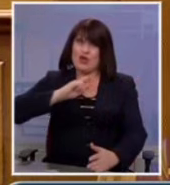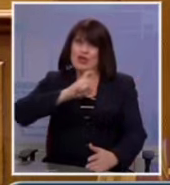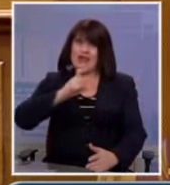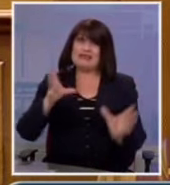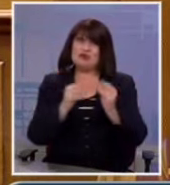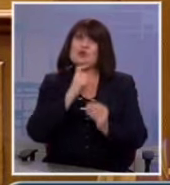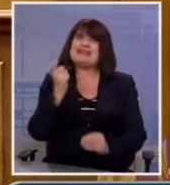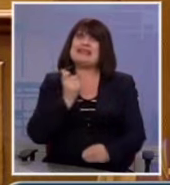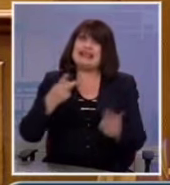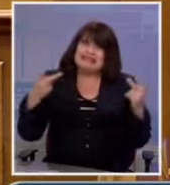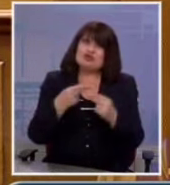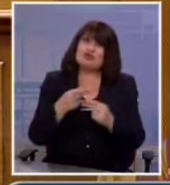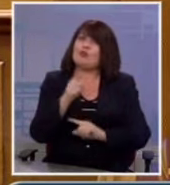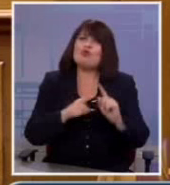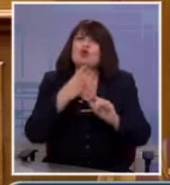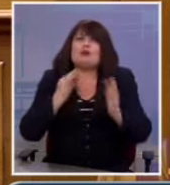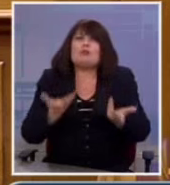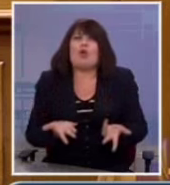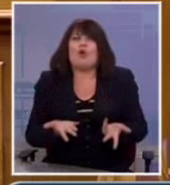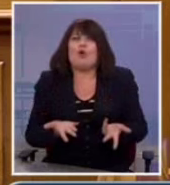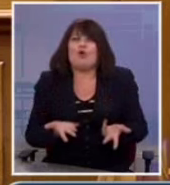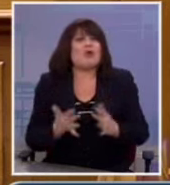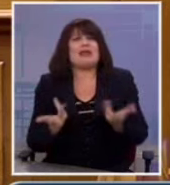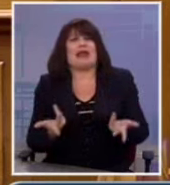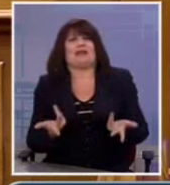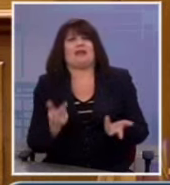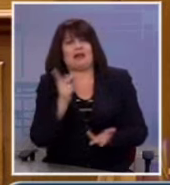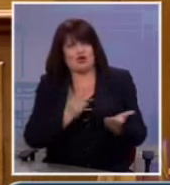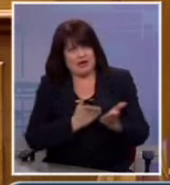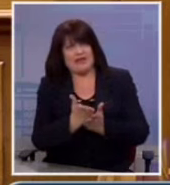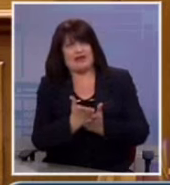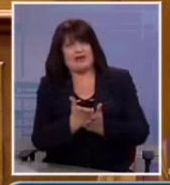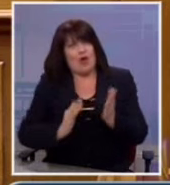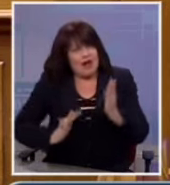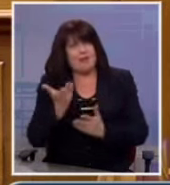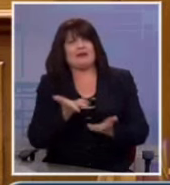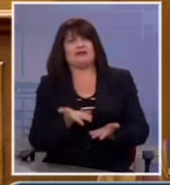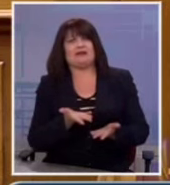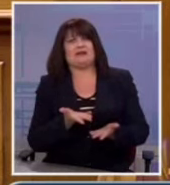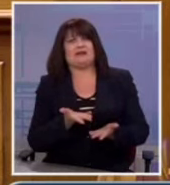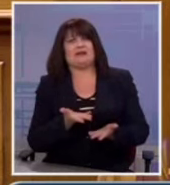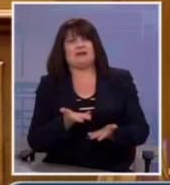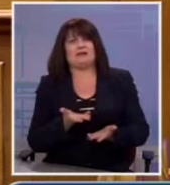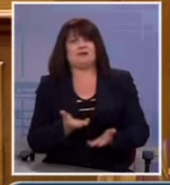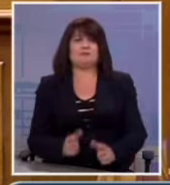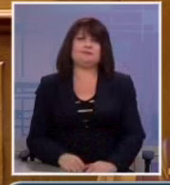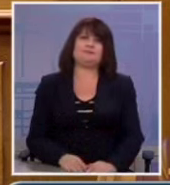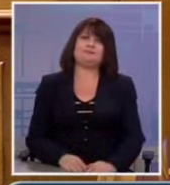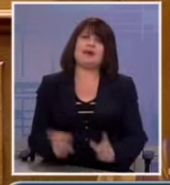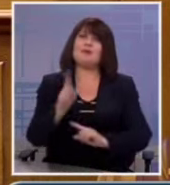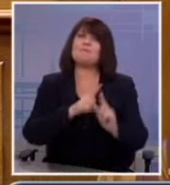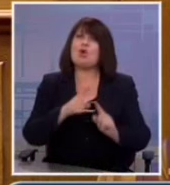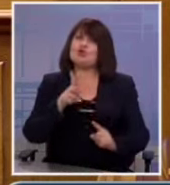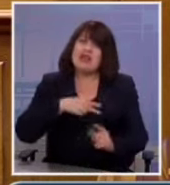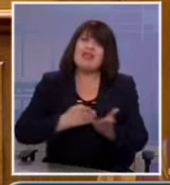συντάξεις? Ποιος και γιατί? Γιατί αυτό θα είναι κοινωνικά δίκαιο? Γιατί θα είναι αναπτυξιακό? Ποιον πάμε να